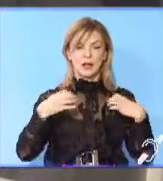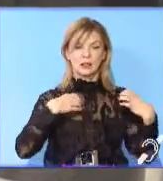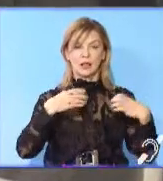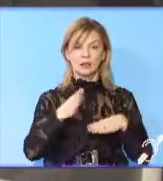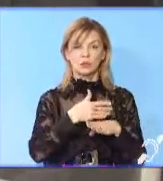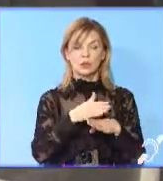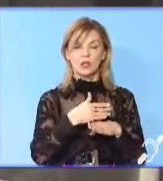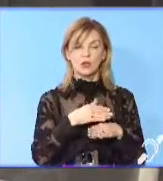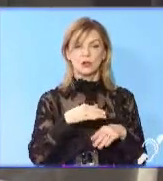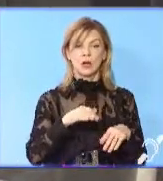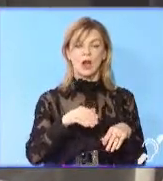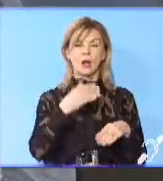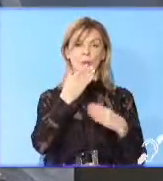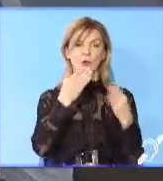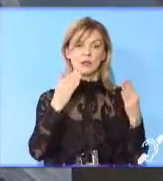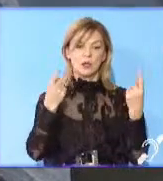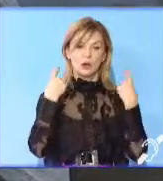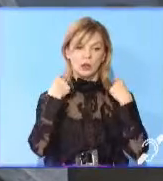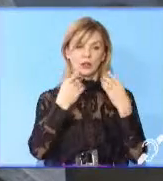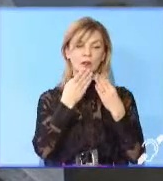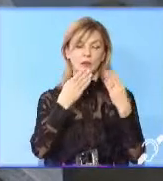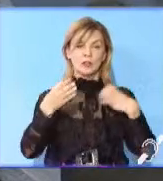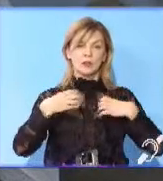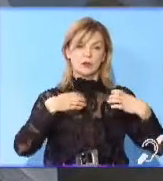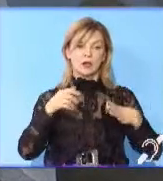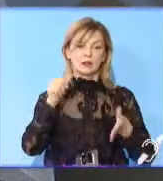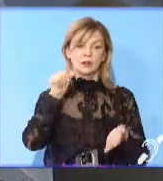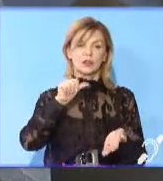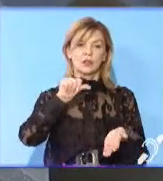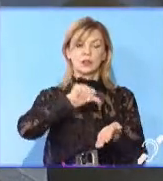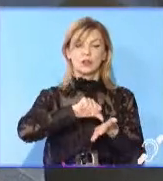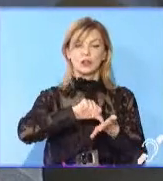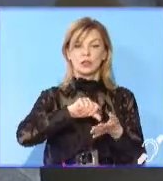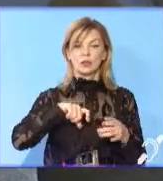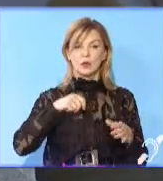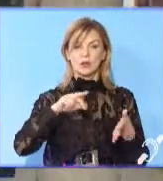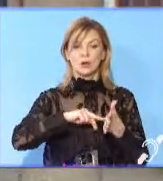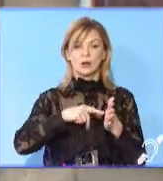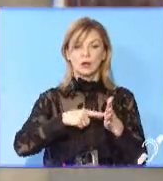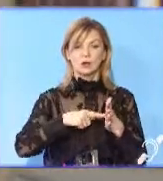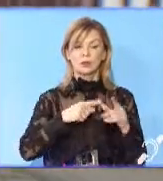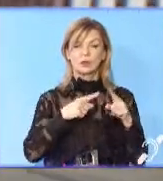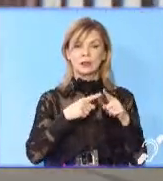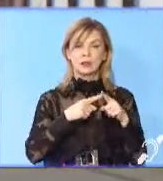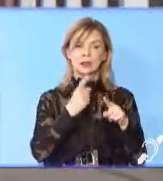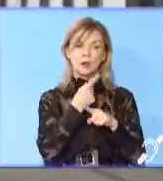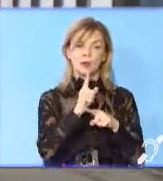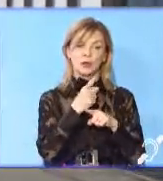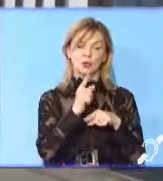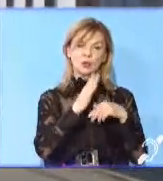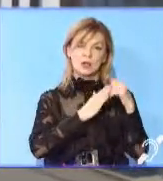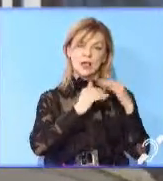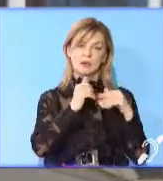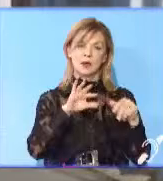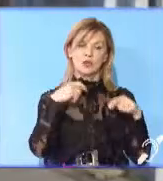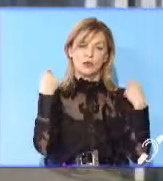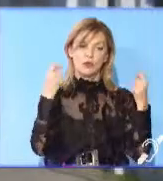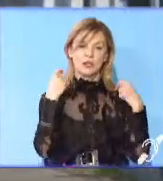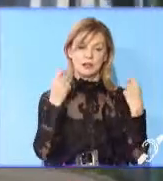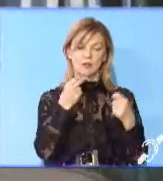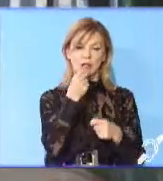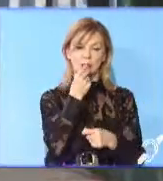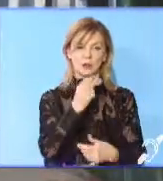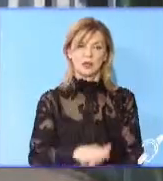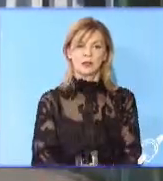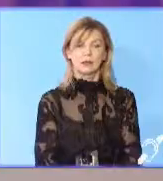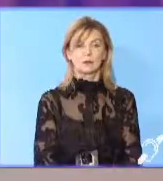Marin Sorescu, Muzeul Olteniei, Muzeul de Artă, iar în Piața Mihai Viteazul este organizat un târg de produse handmade și un festival culinar.